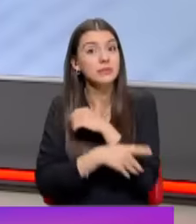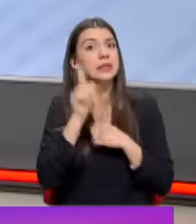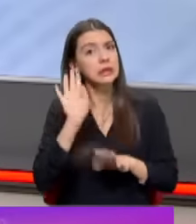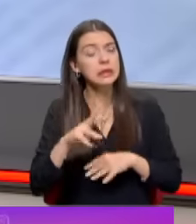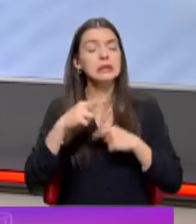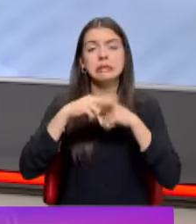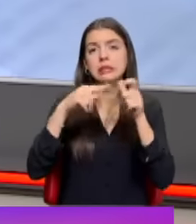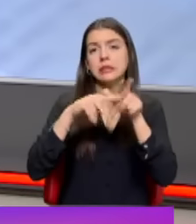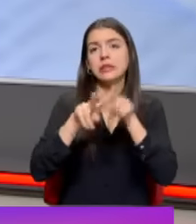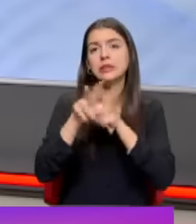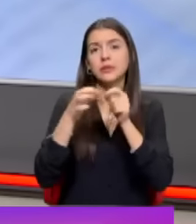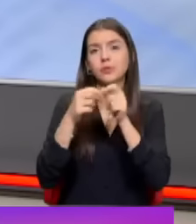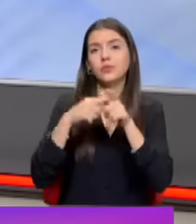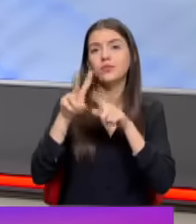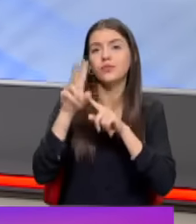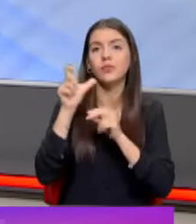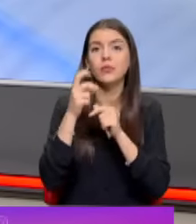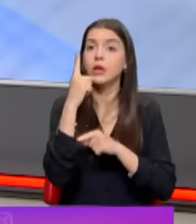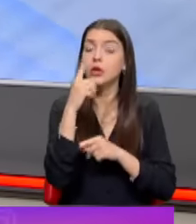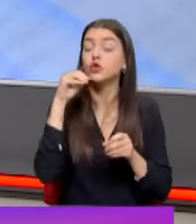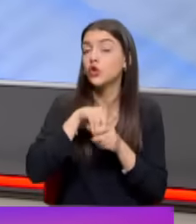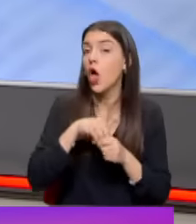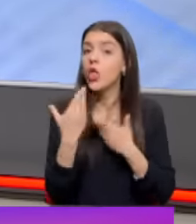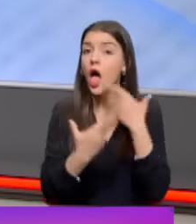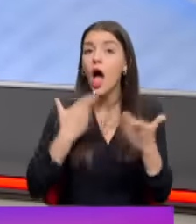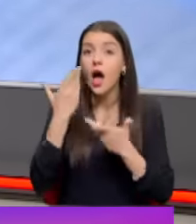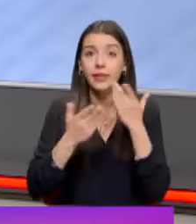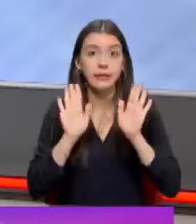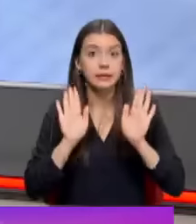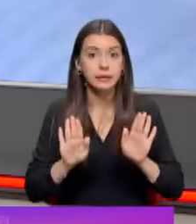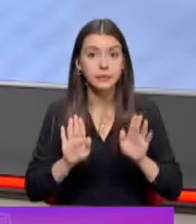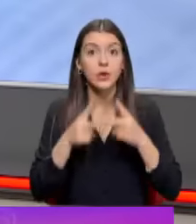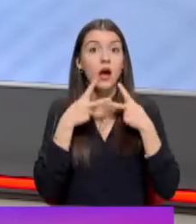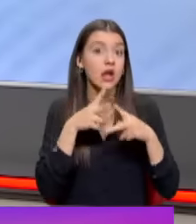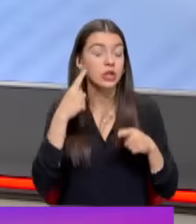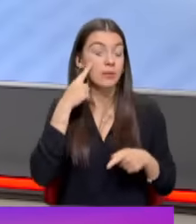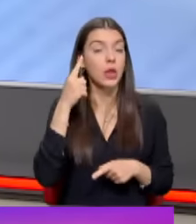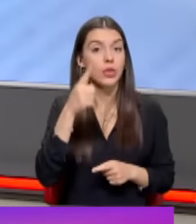Zeybekçi konuyla ilgili biliyorsunuz son açıklamalarıyla gündem oldu.